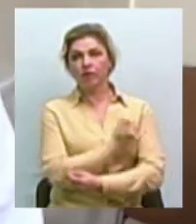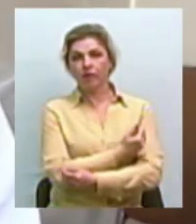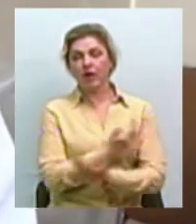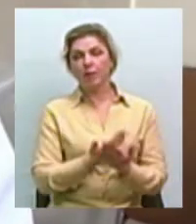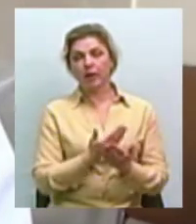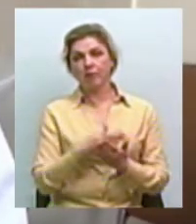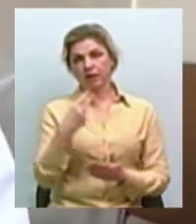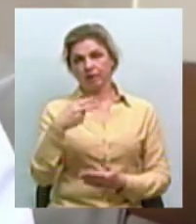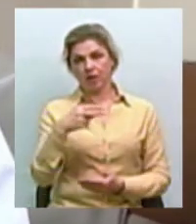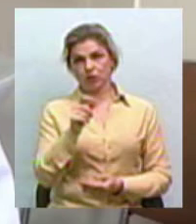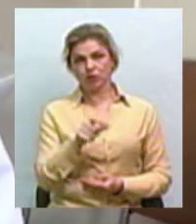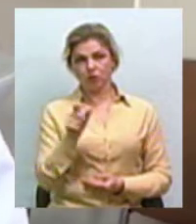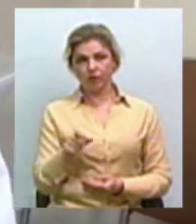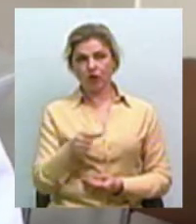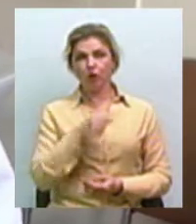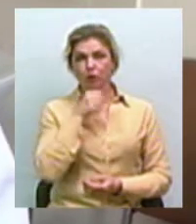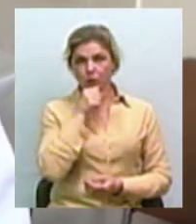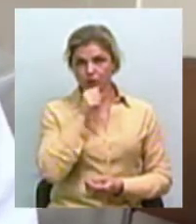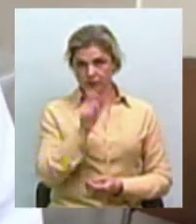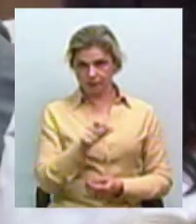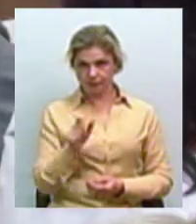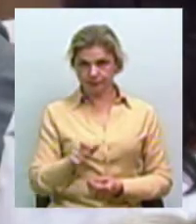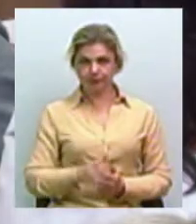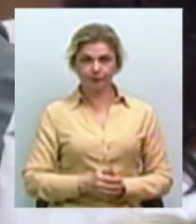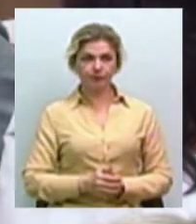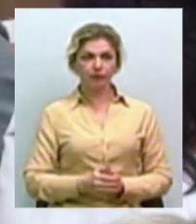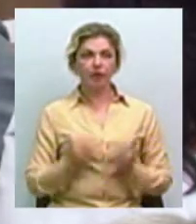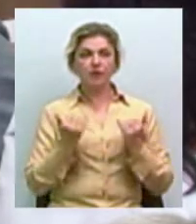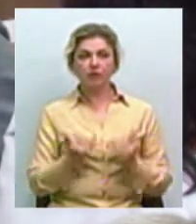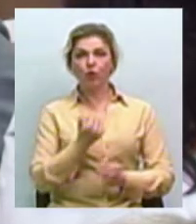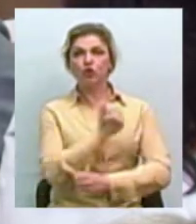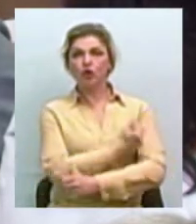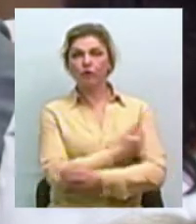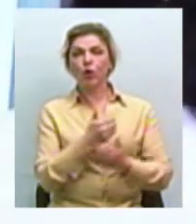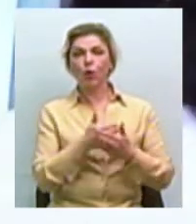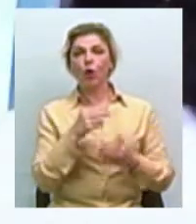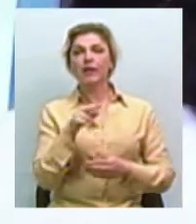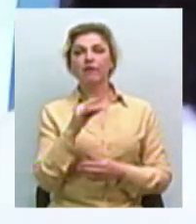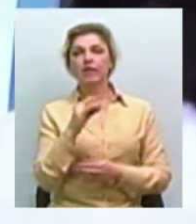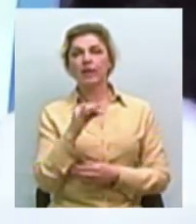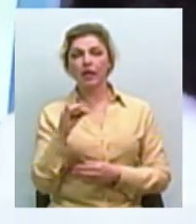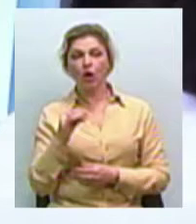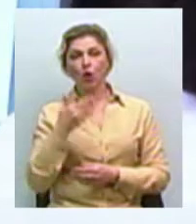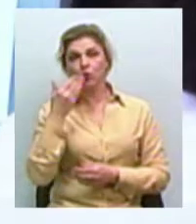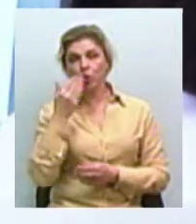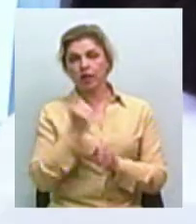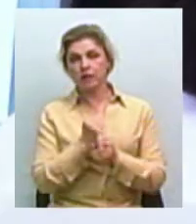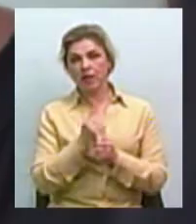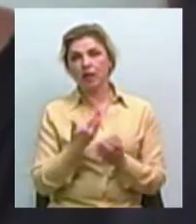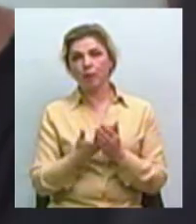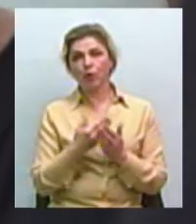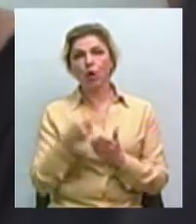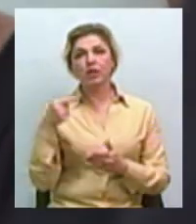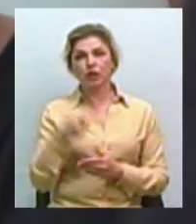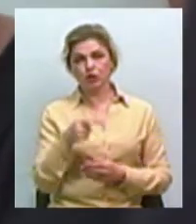чоловік. Дорослого населення, так. Сьогодні щеплення від дифтерії зробили в Ужгороді понад 500 людей, повідомила керівниця